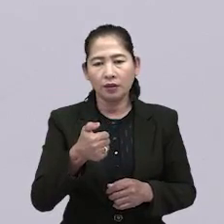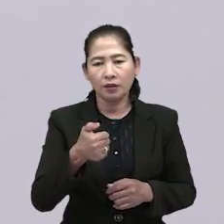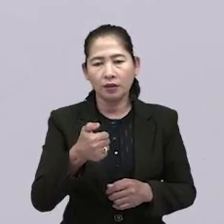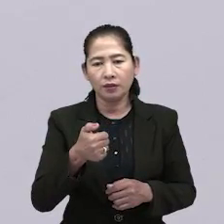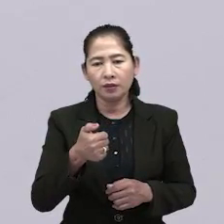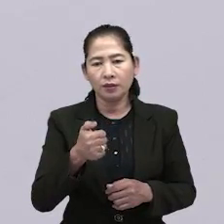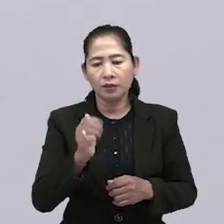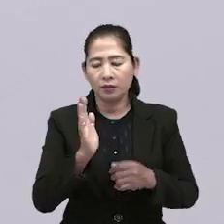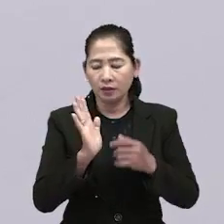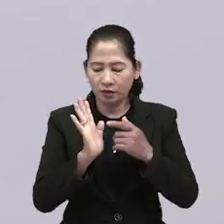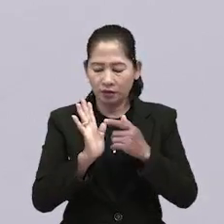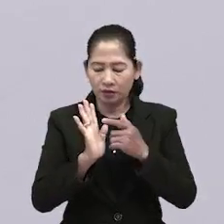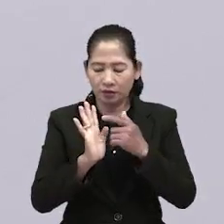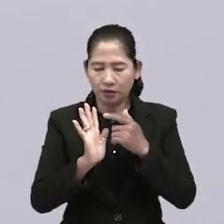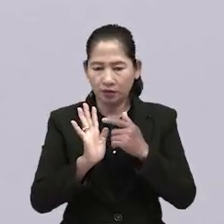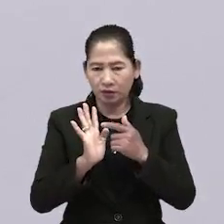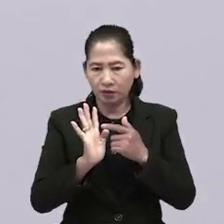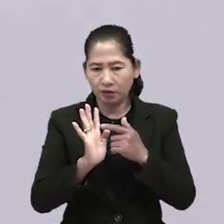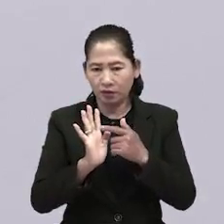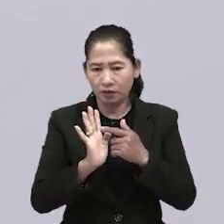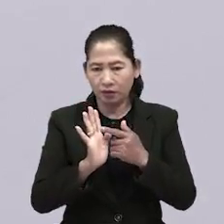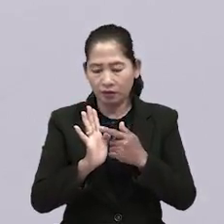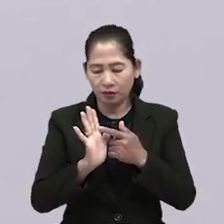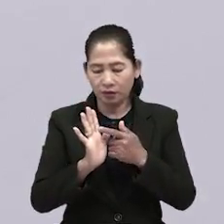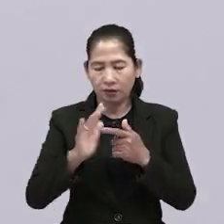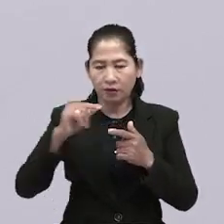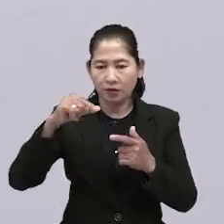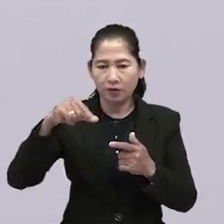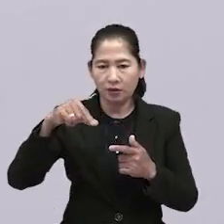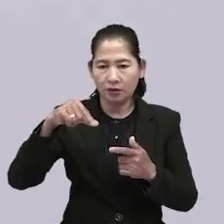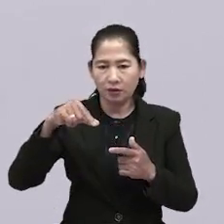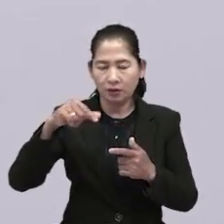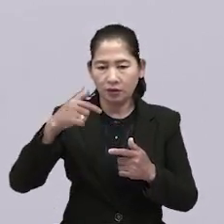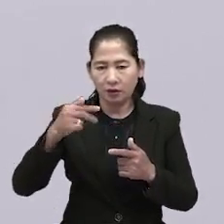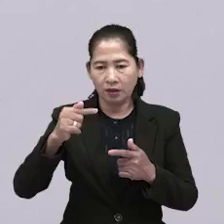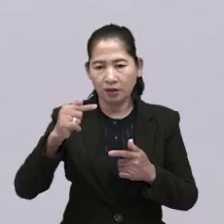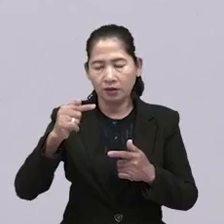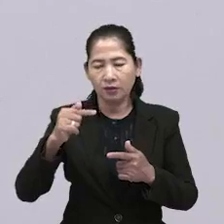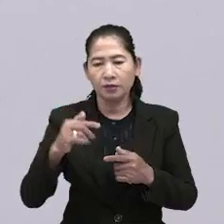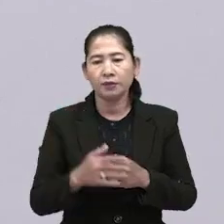ចាស្រអើណាកូនណាស្មោះត្រង់នឹង